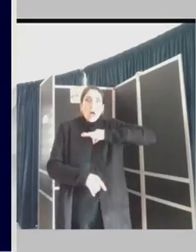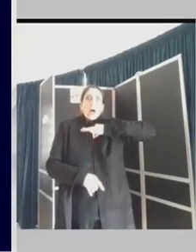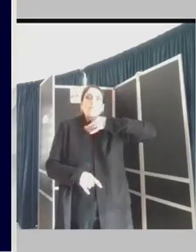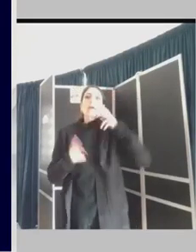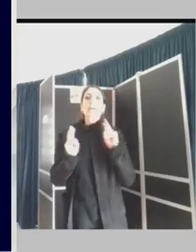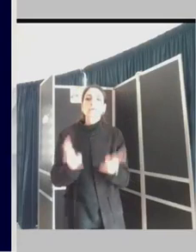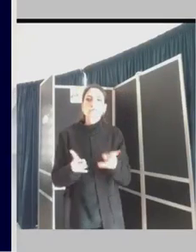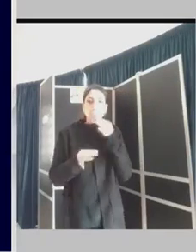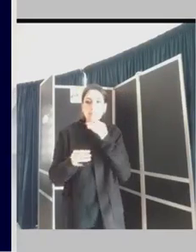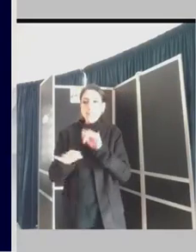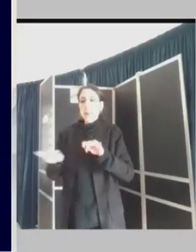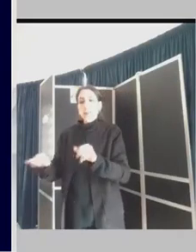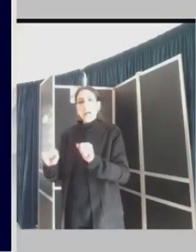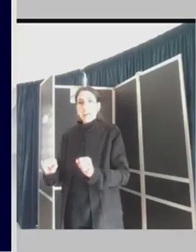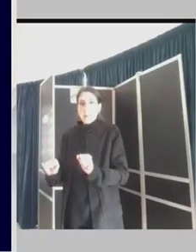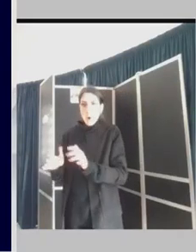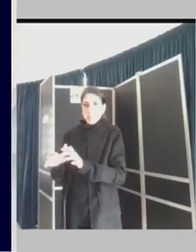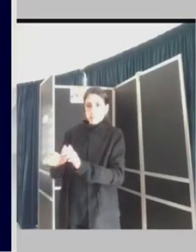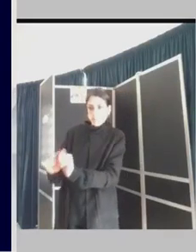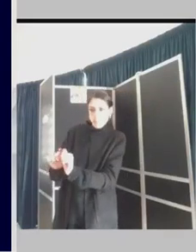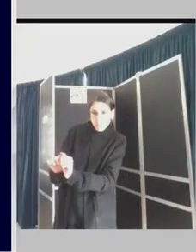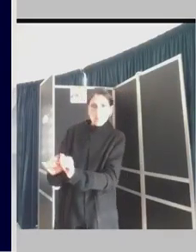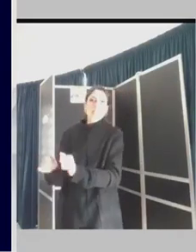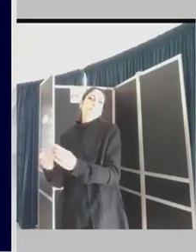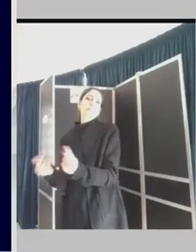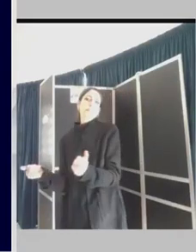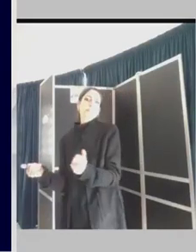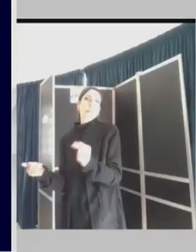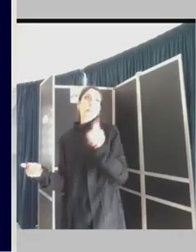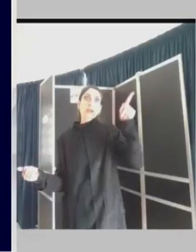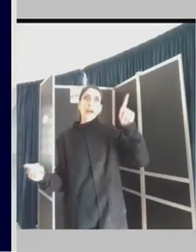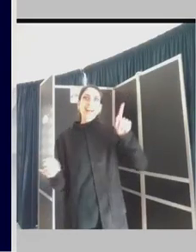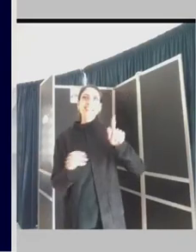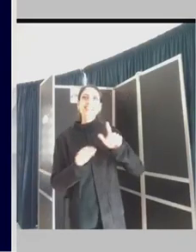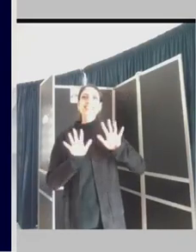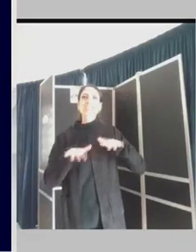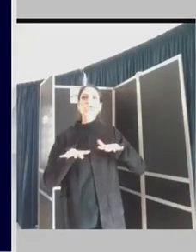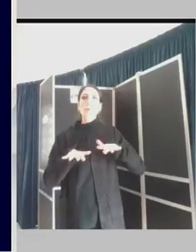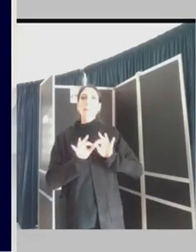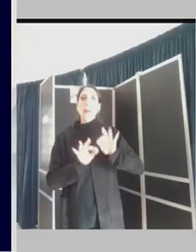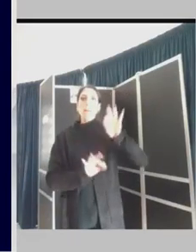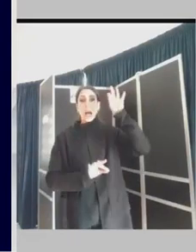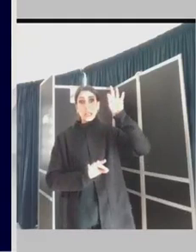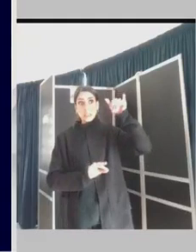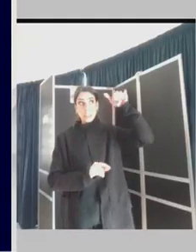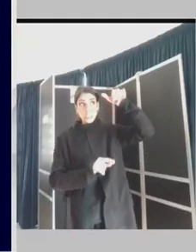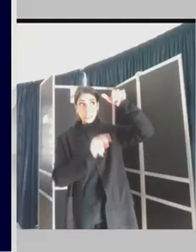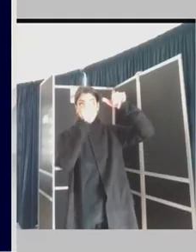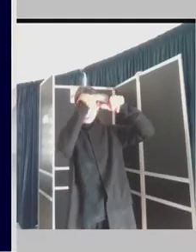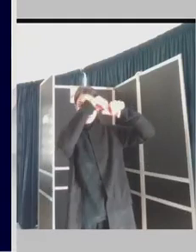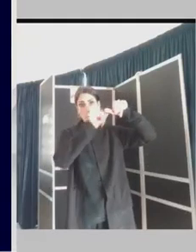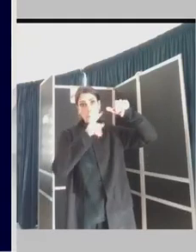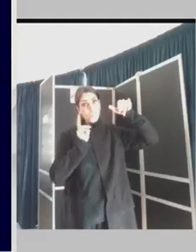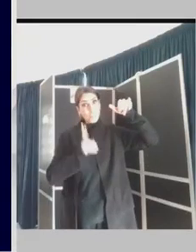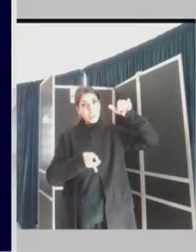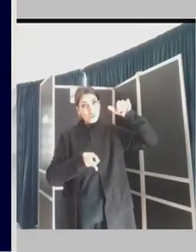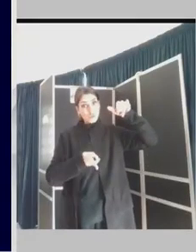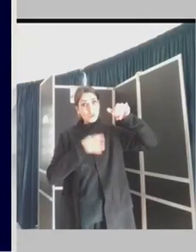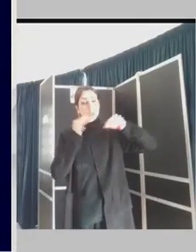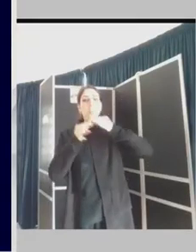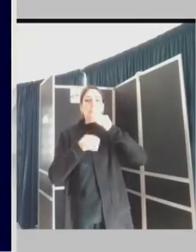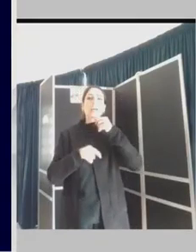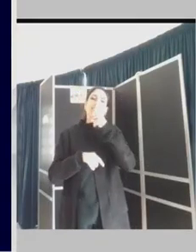accade a 10.000 metri è ovviamente molto, molto più drammatico. Quindi, ripeto, ringrazio l'organizzazione, ringrazio